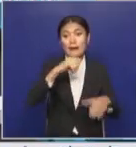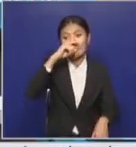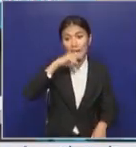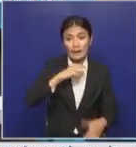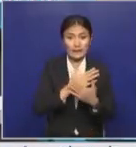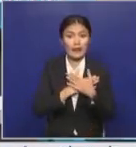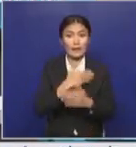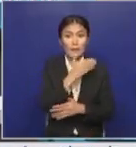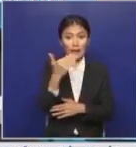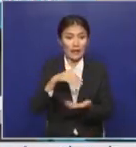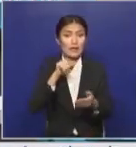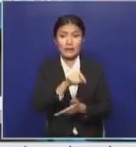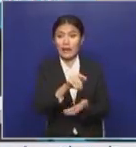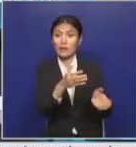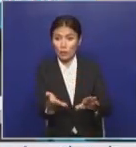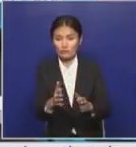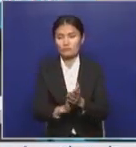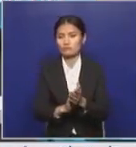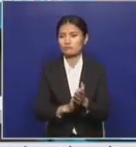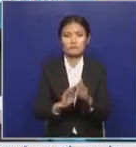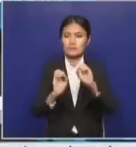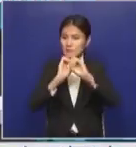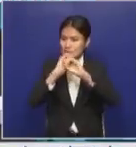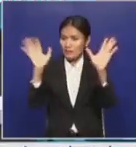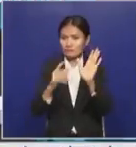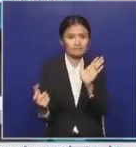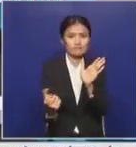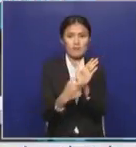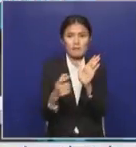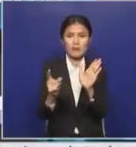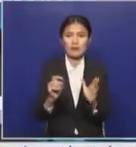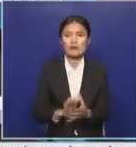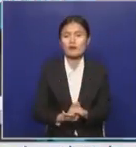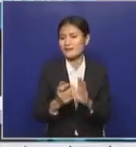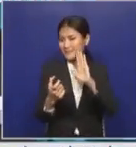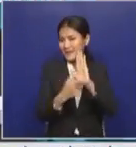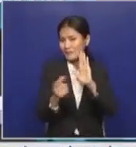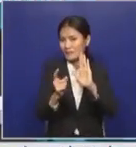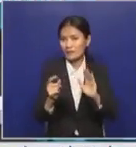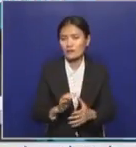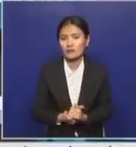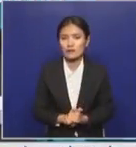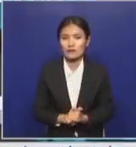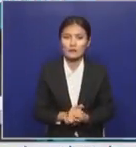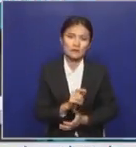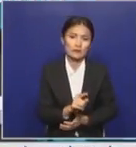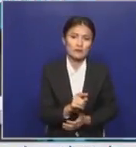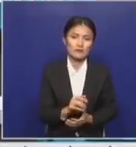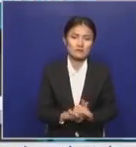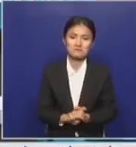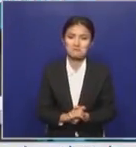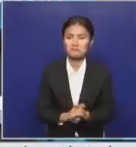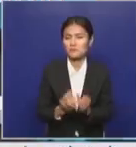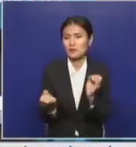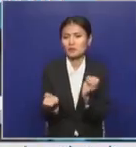เจนกับแต่ก็ดีดังกล่าวนั้นเป็นก็ดีที่เป็นปฏิบัติต่อการปกครองในระบอบ